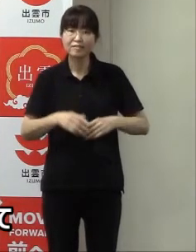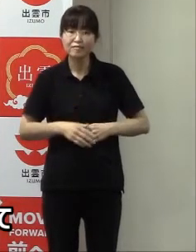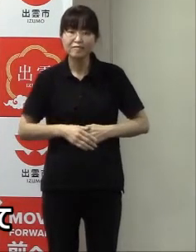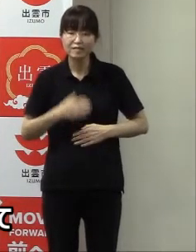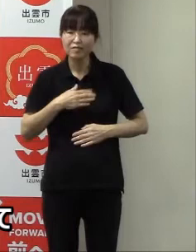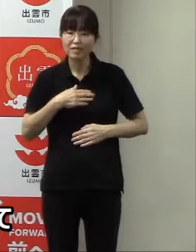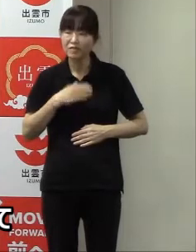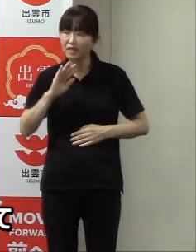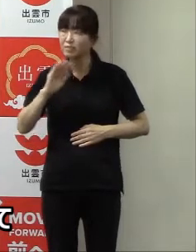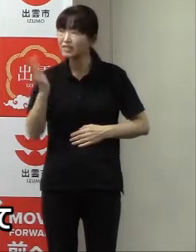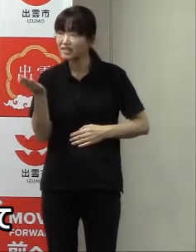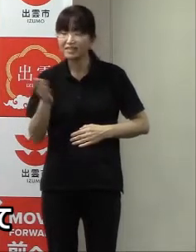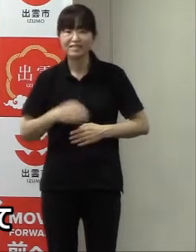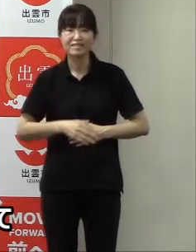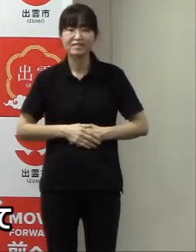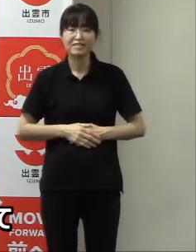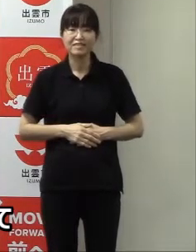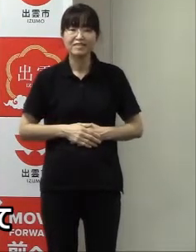か。